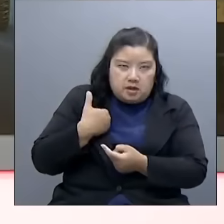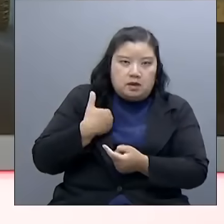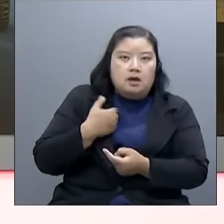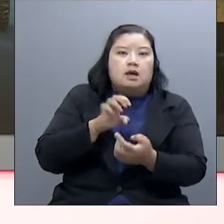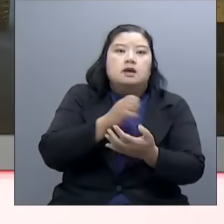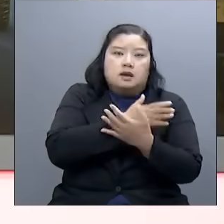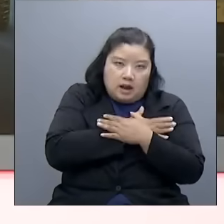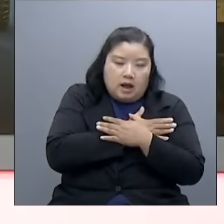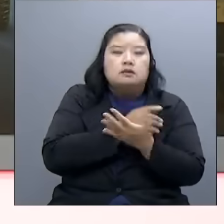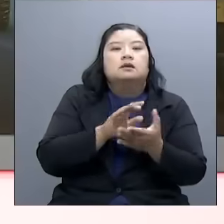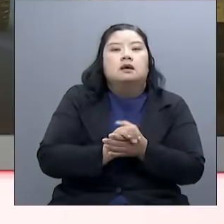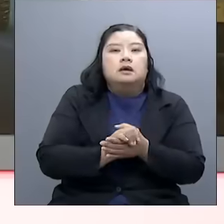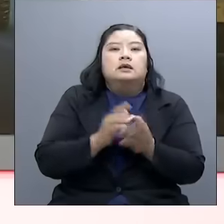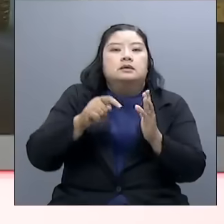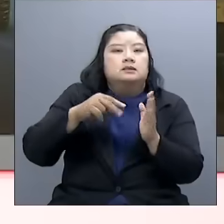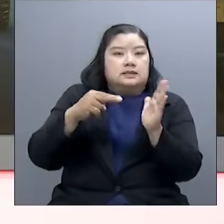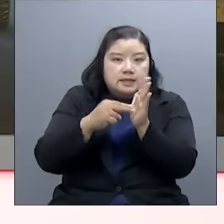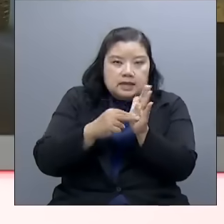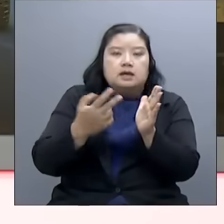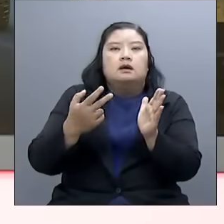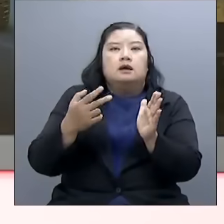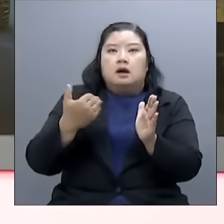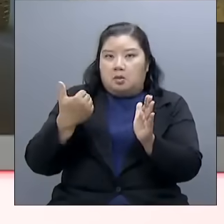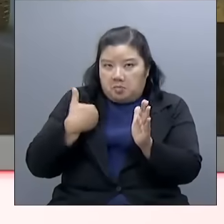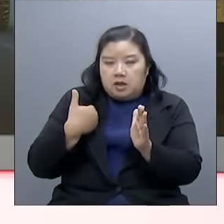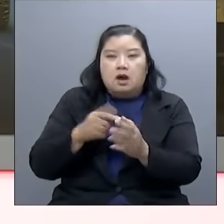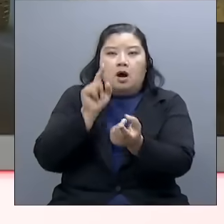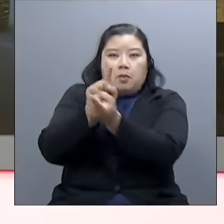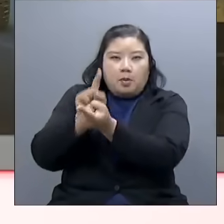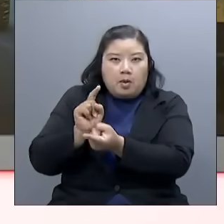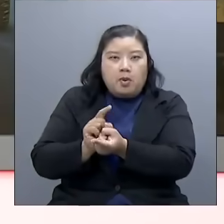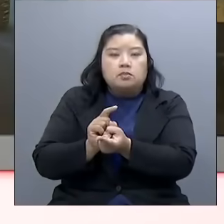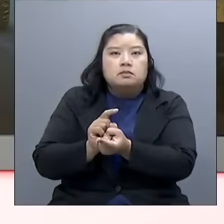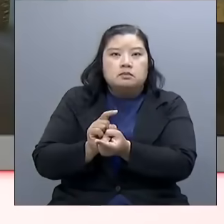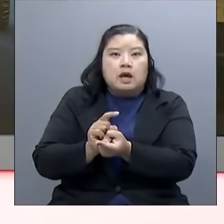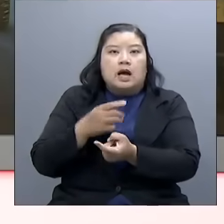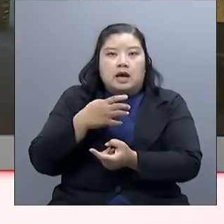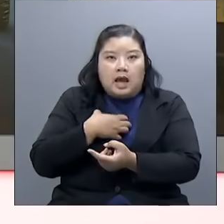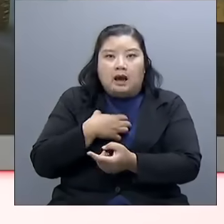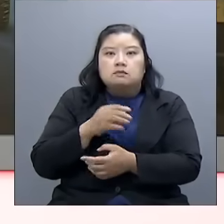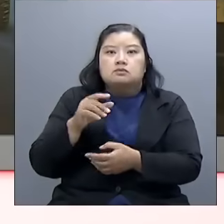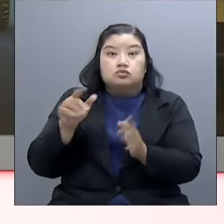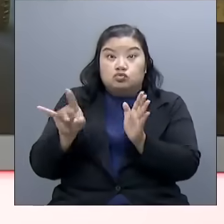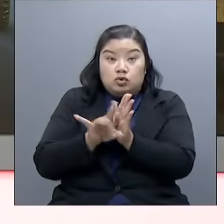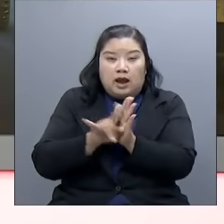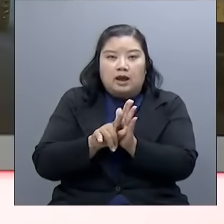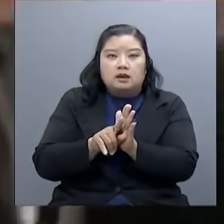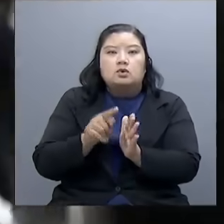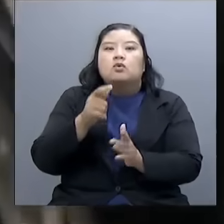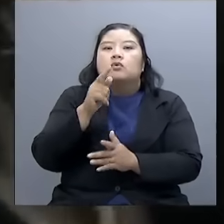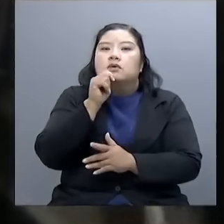บานอนซีเรียปิดจบการทัวร์กระชับความสัมพันธ์แนวรบชีอะค่ะด้วยการไปเยือนกาตาร์เพื่อพบกับคนคนนี้